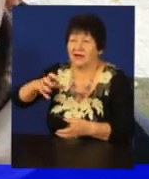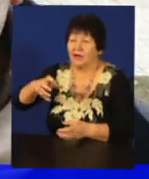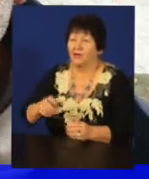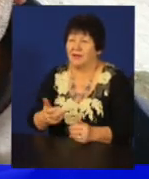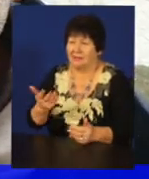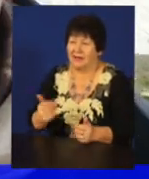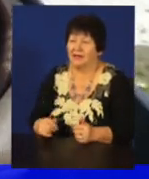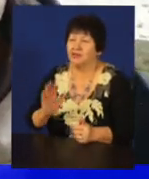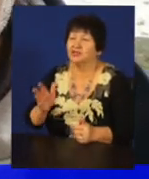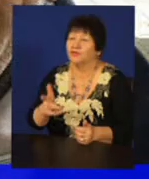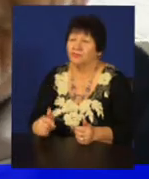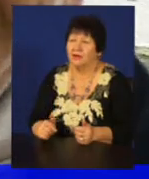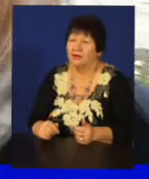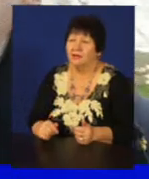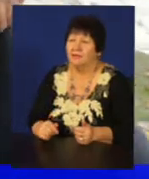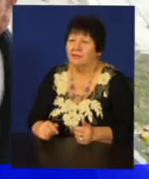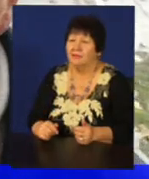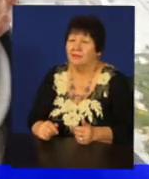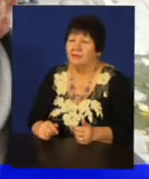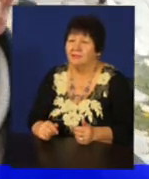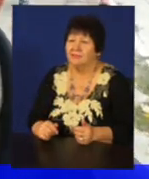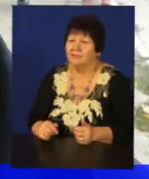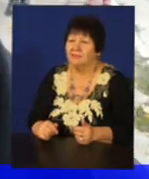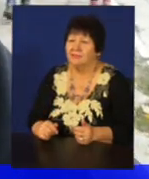Da, da. Și cum?